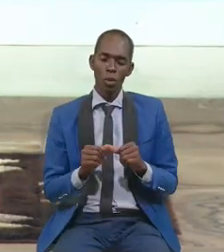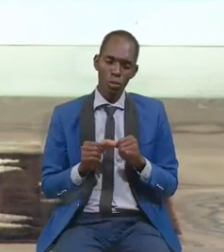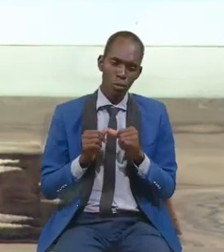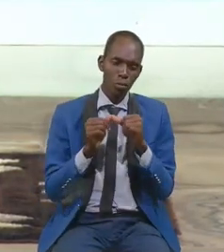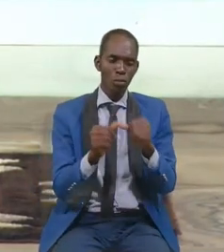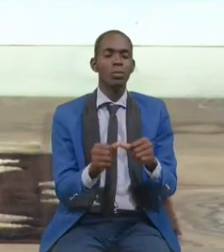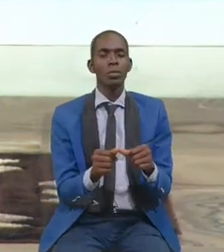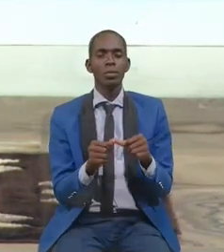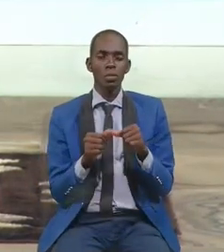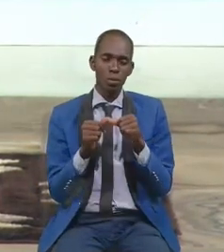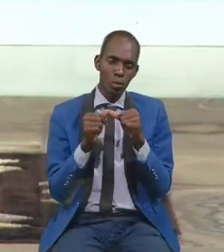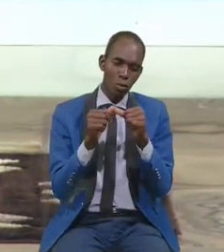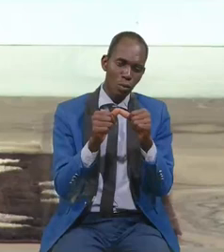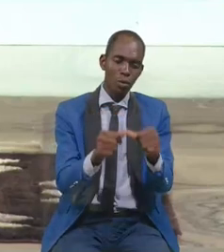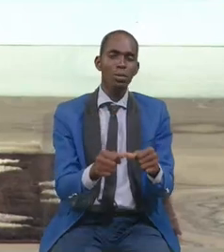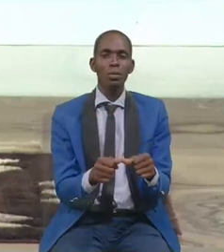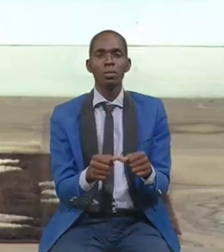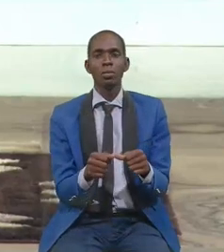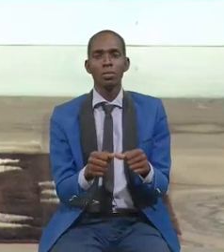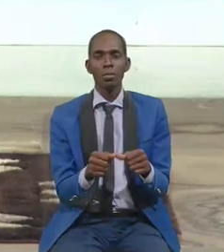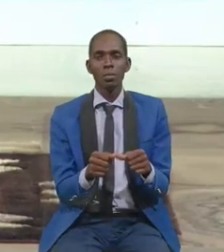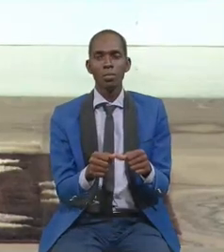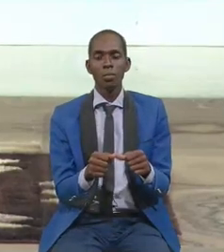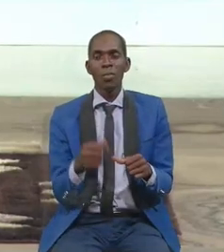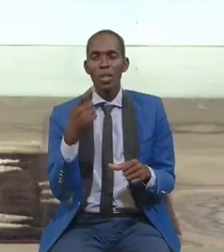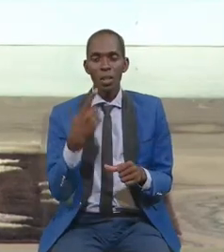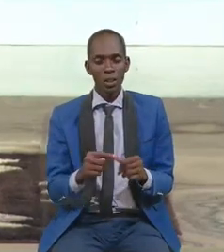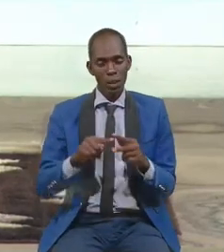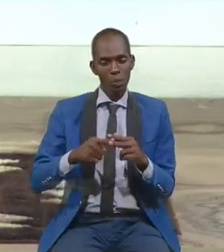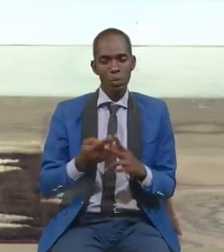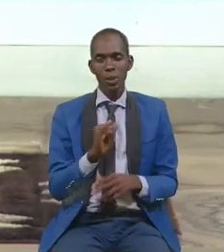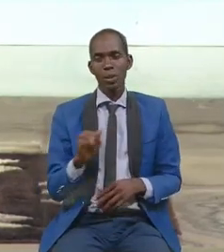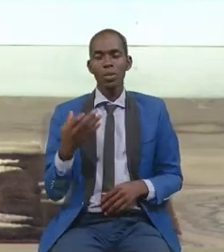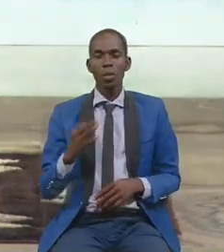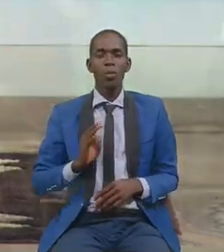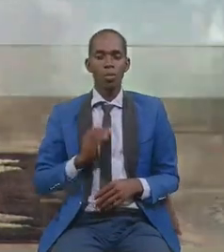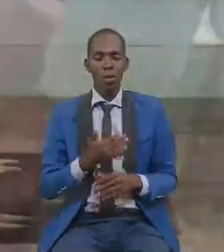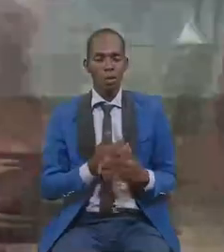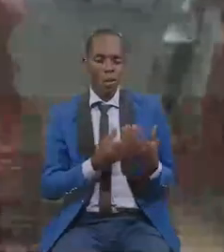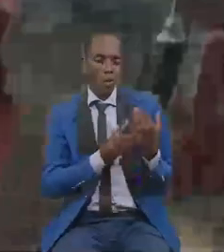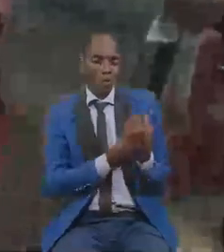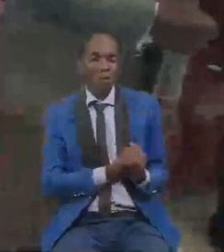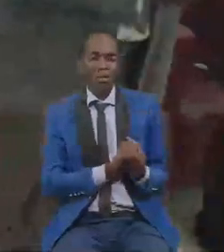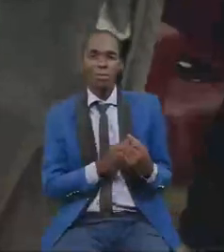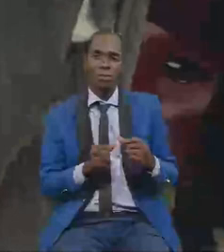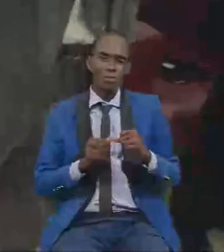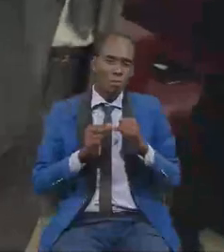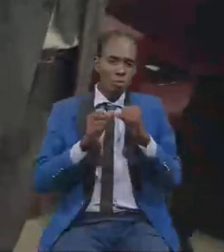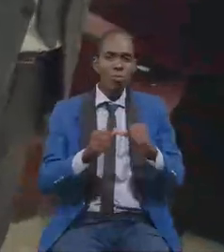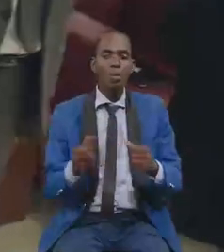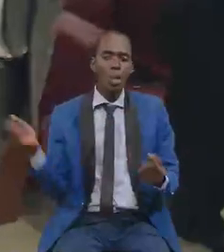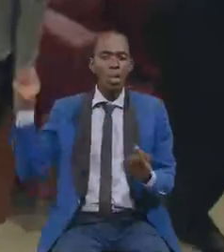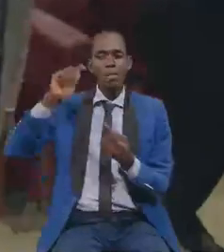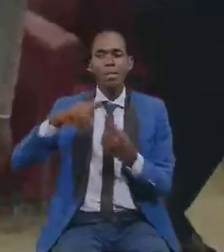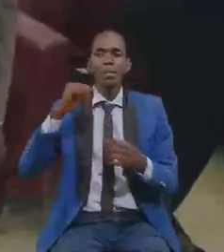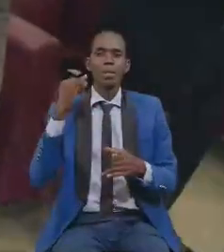enfants de Christ lorsque nous retenons fermement le commencement de notre confiance jusqu'à